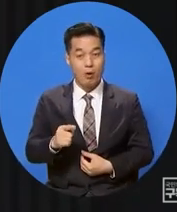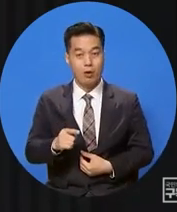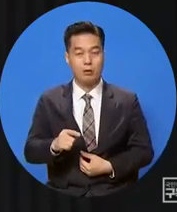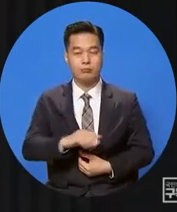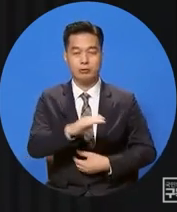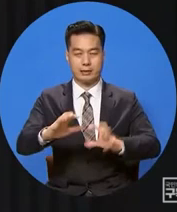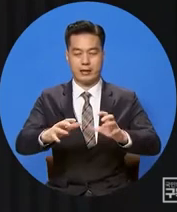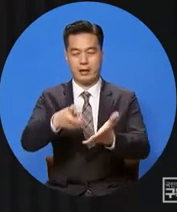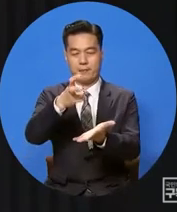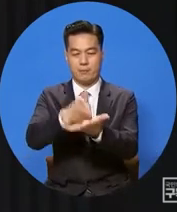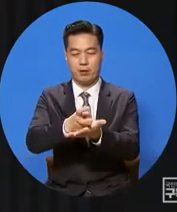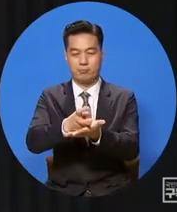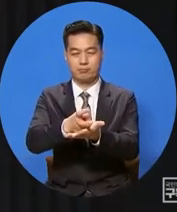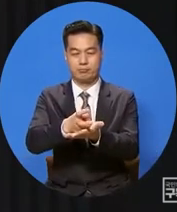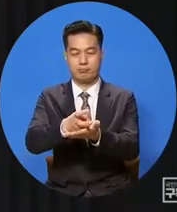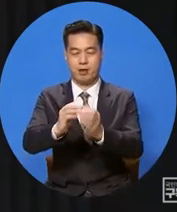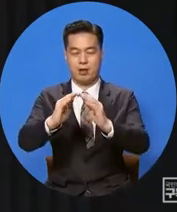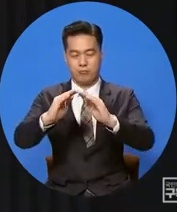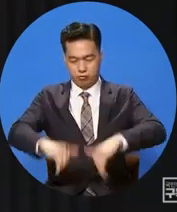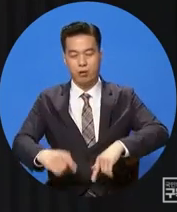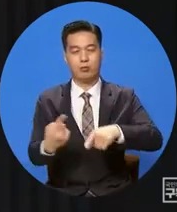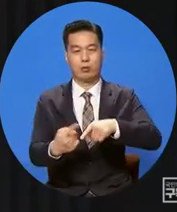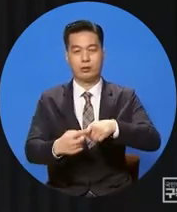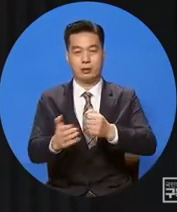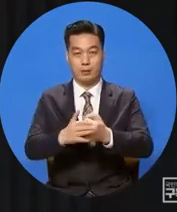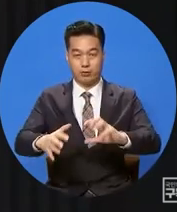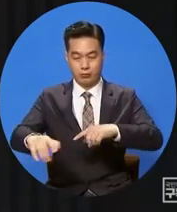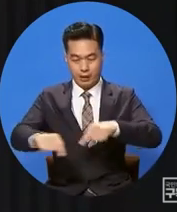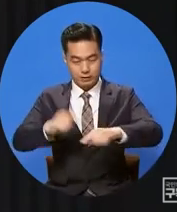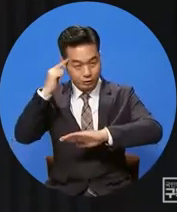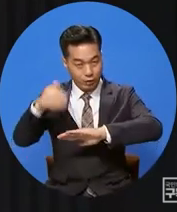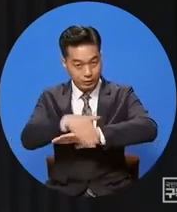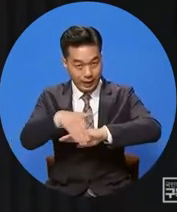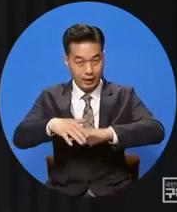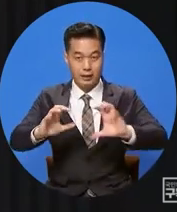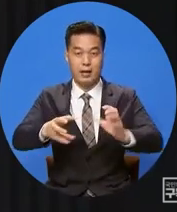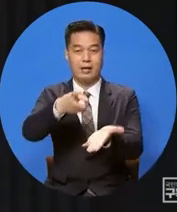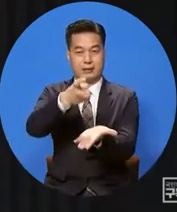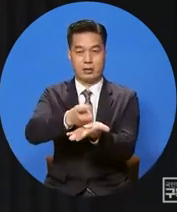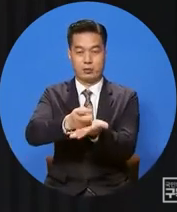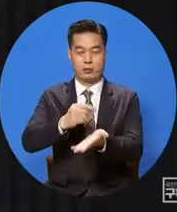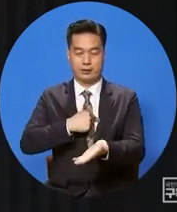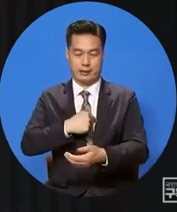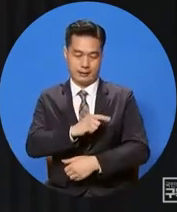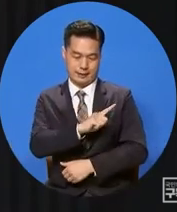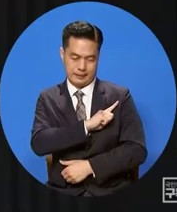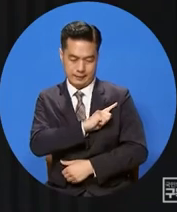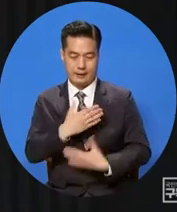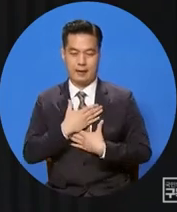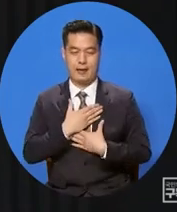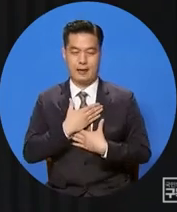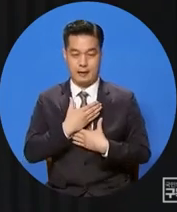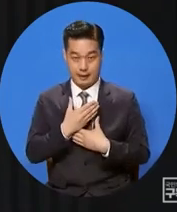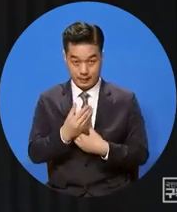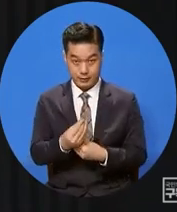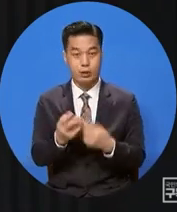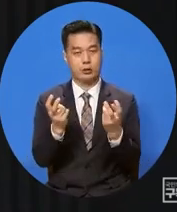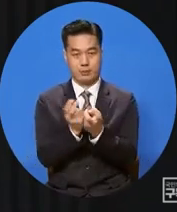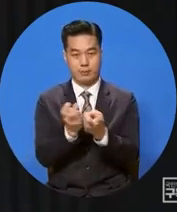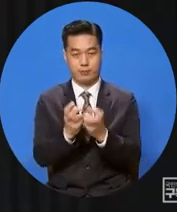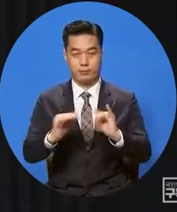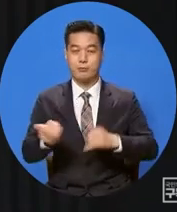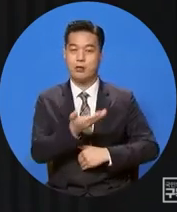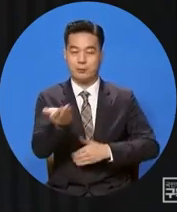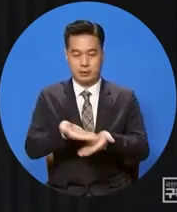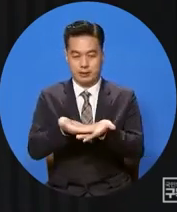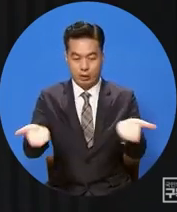때문입니다. 저는 국가의 정책성과 나라의 제도를 제가 가장 안정적으로 국민들께